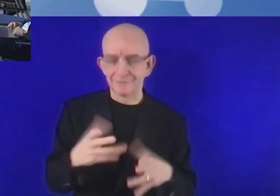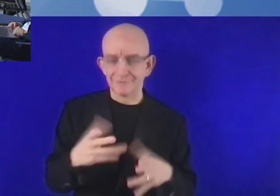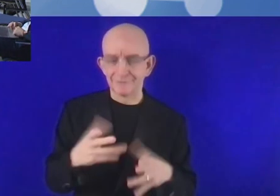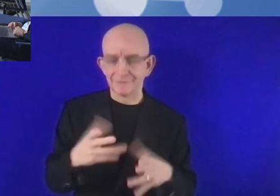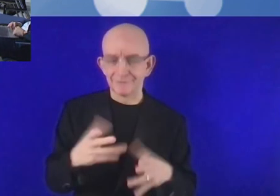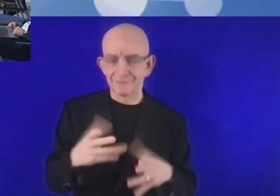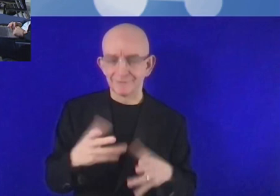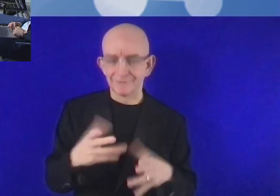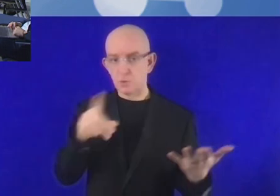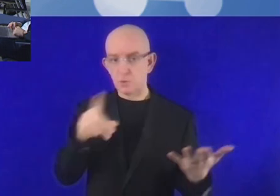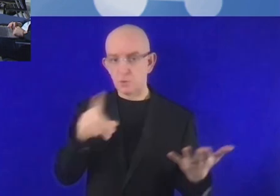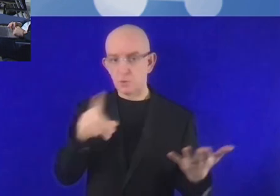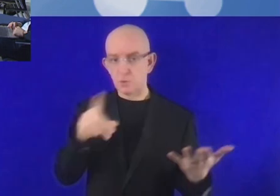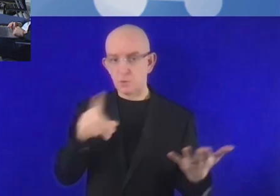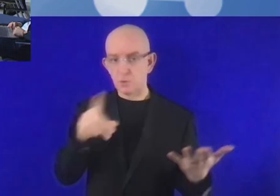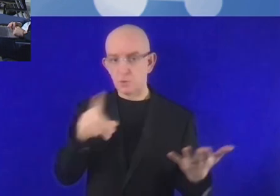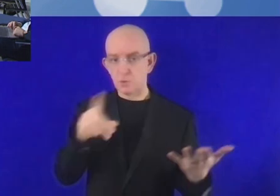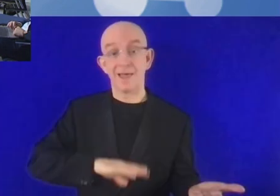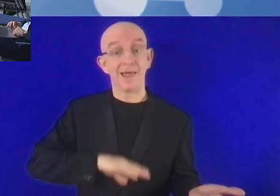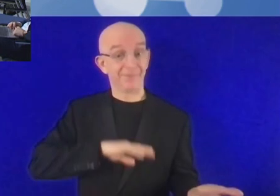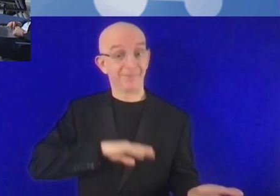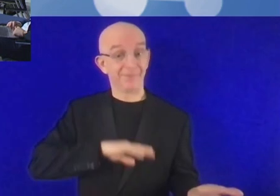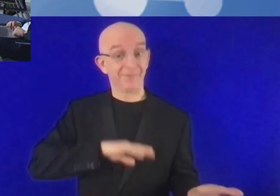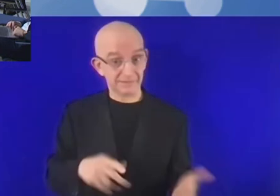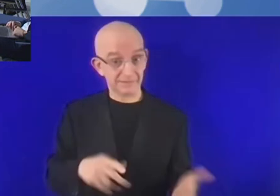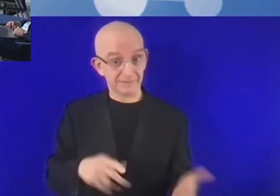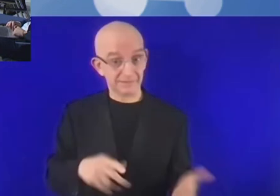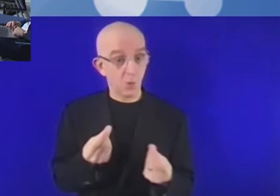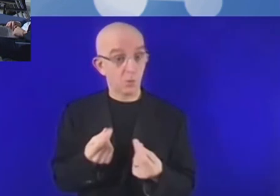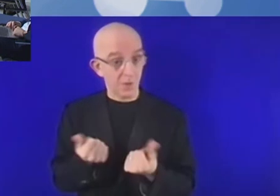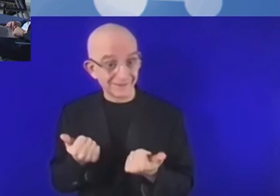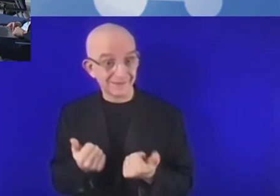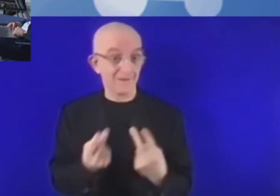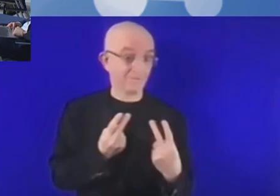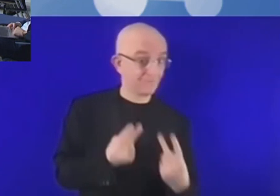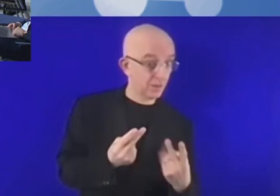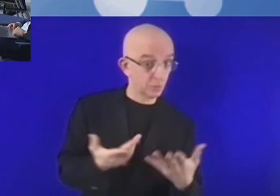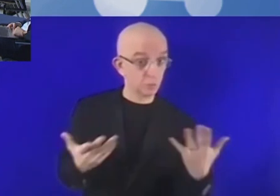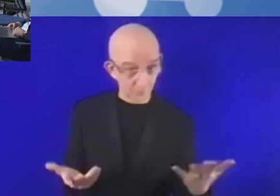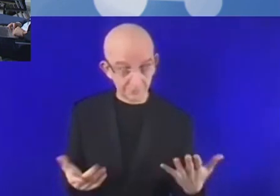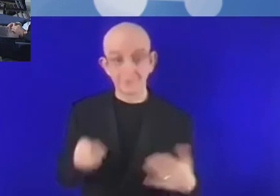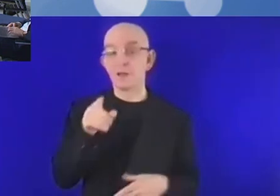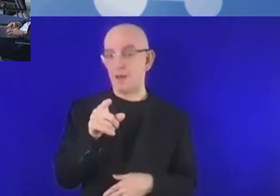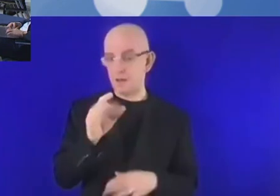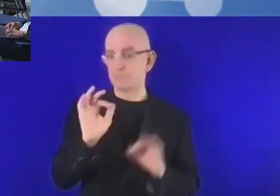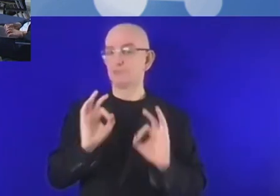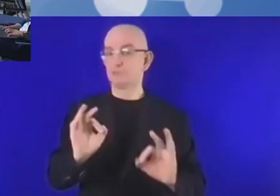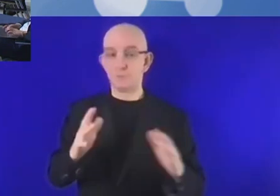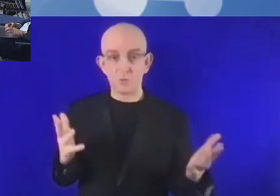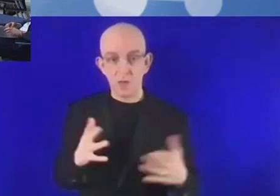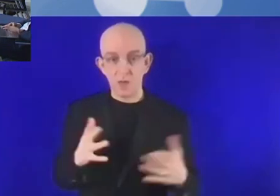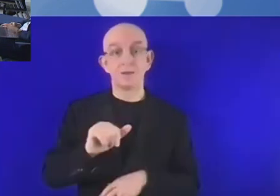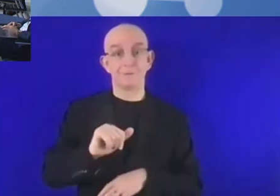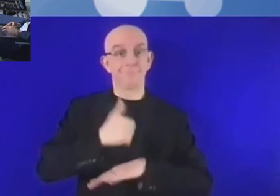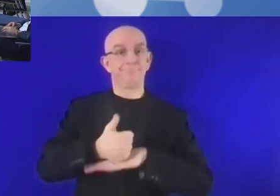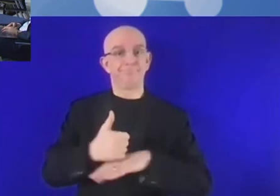Są na szczęście startupy, takie jak między innymi nasz startup, który